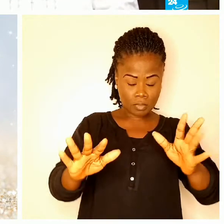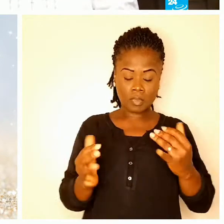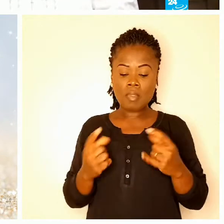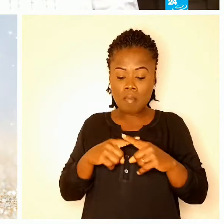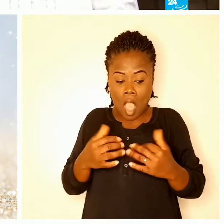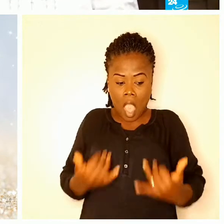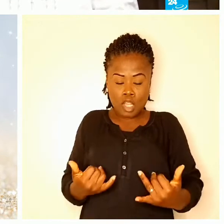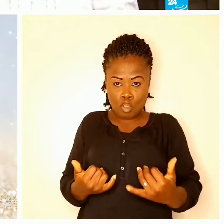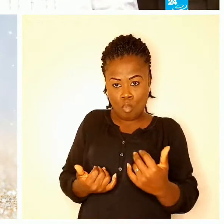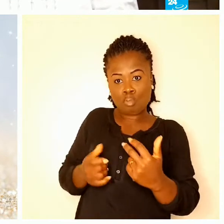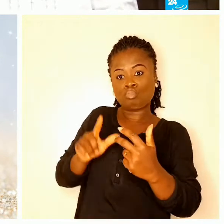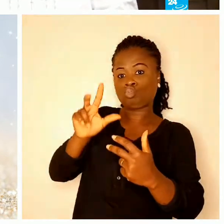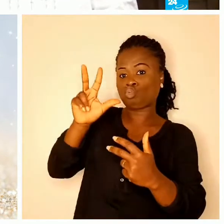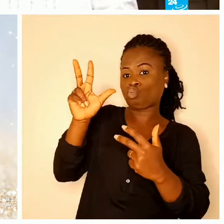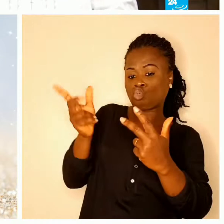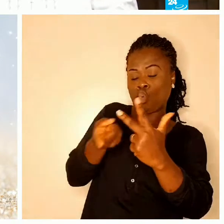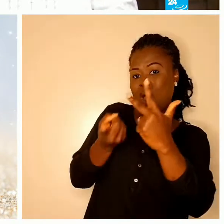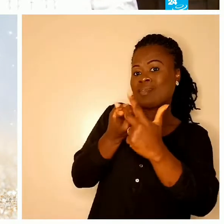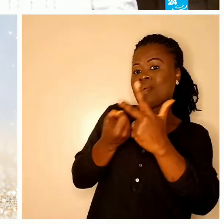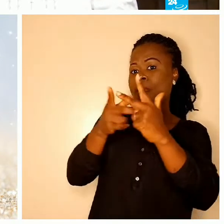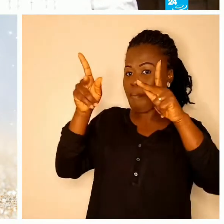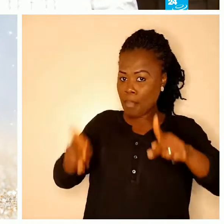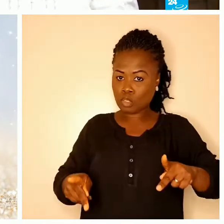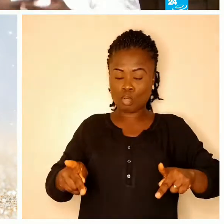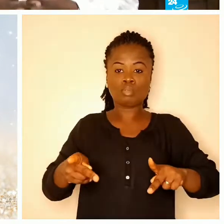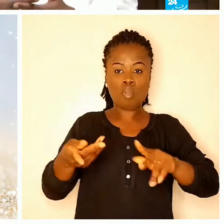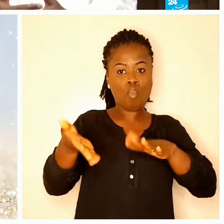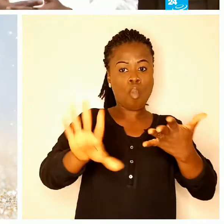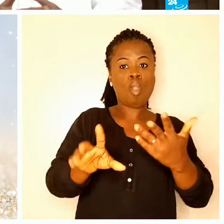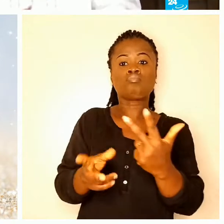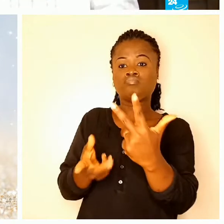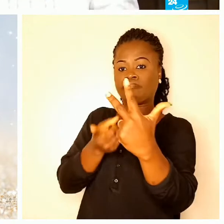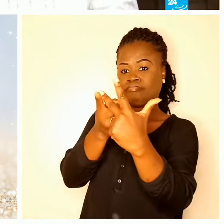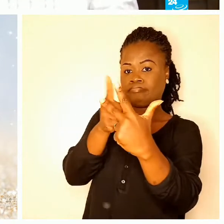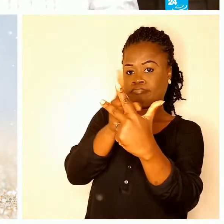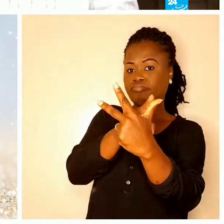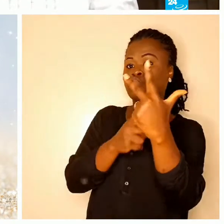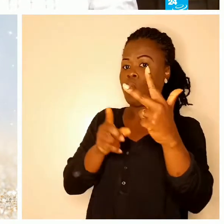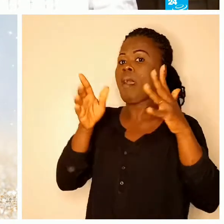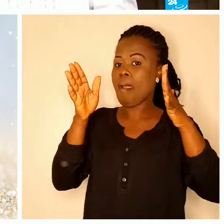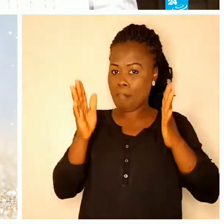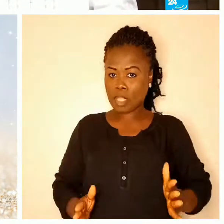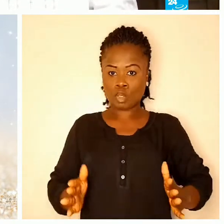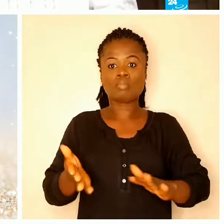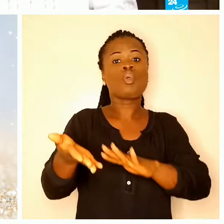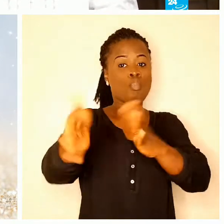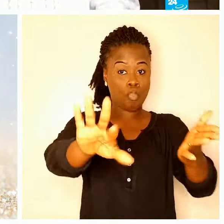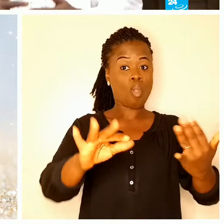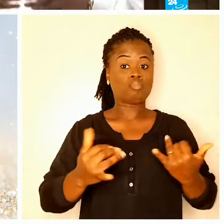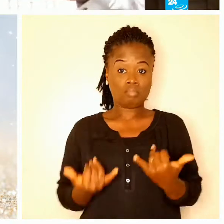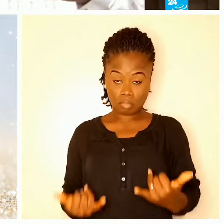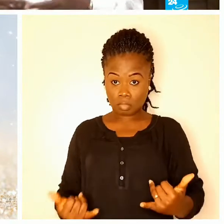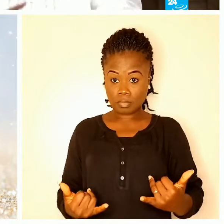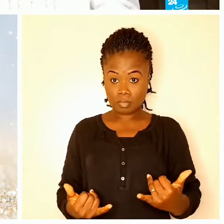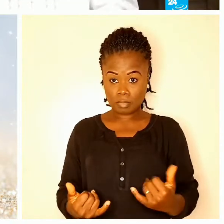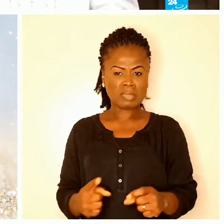d'enregistrer le 3e décès. En fait, donc nous avons comme nombre de décès 3 depuis tout à l'heure. Et bien sûr, plus